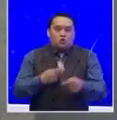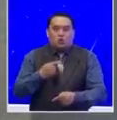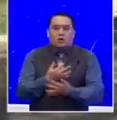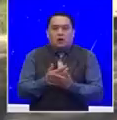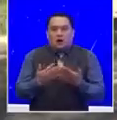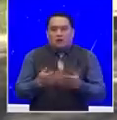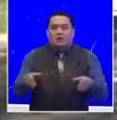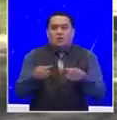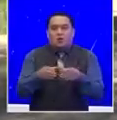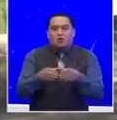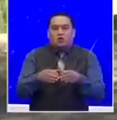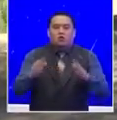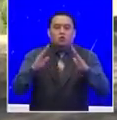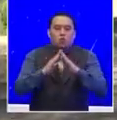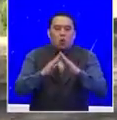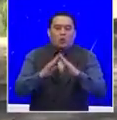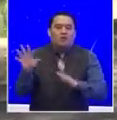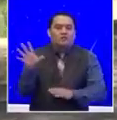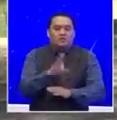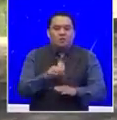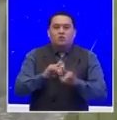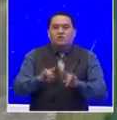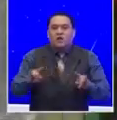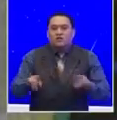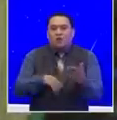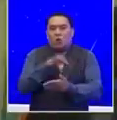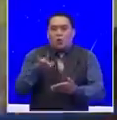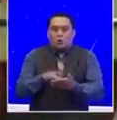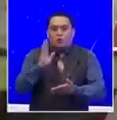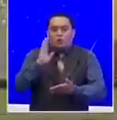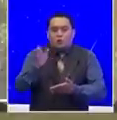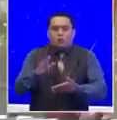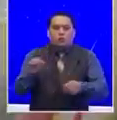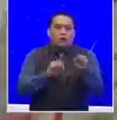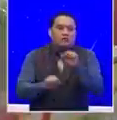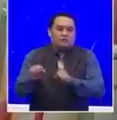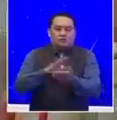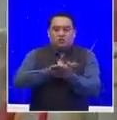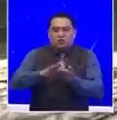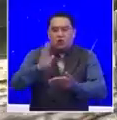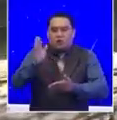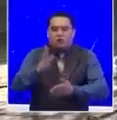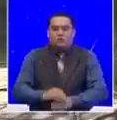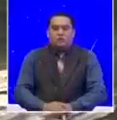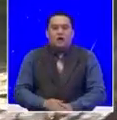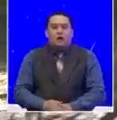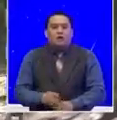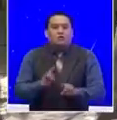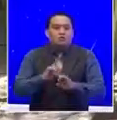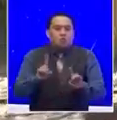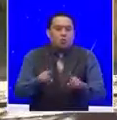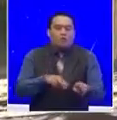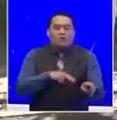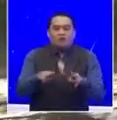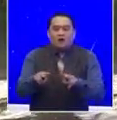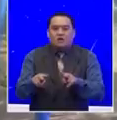Болашак, Куктем, Берлек. Фасады учебных заведений и детских садов города также попадают под прицел санитарной обработки. Отметим,